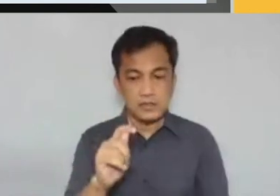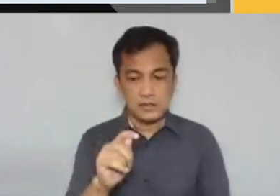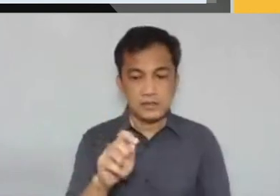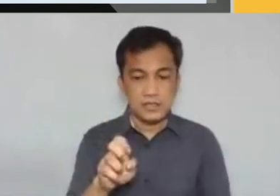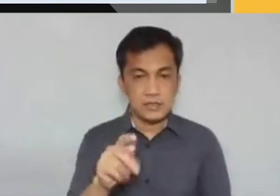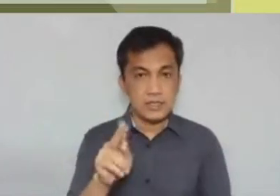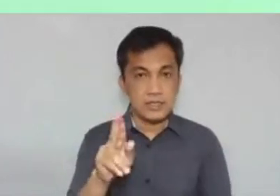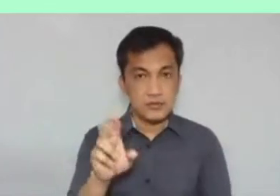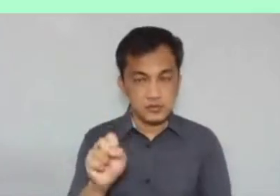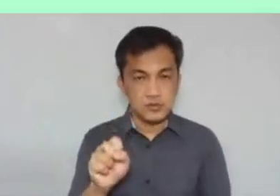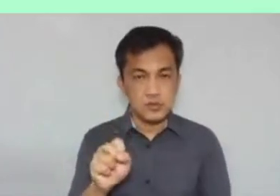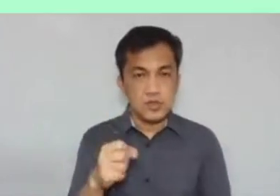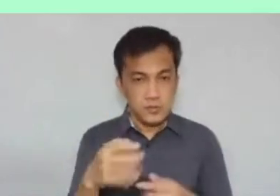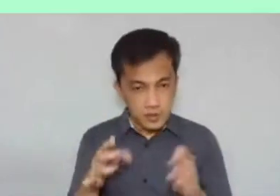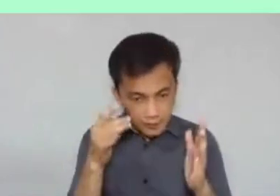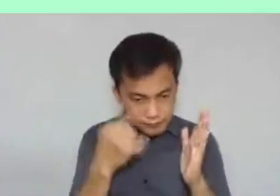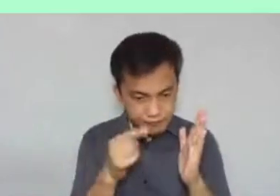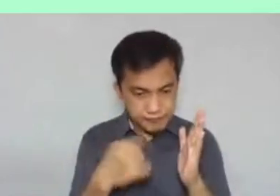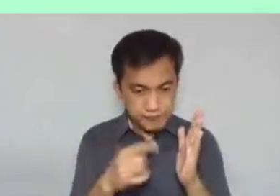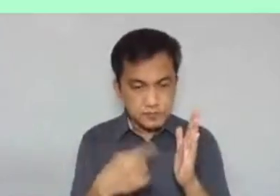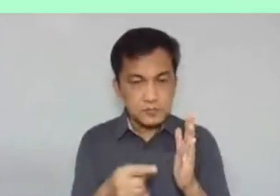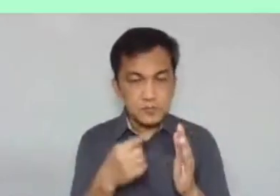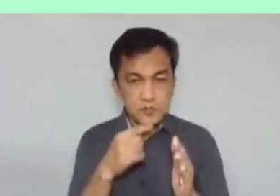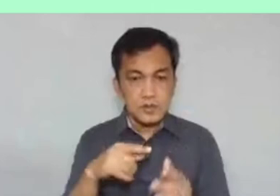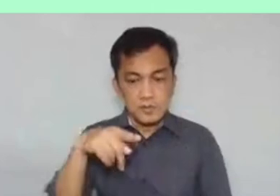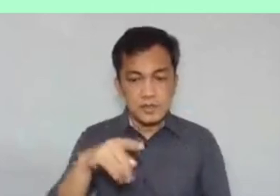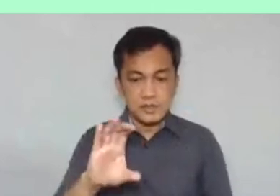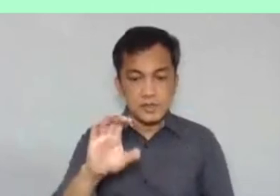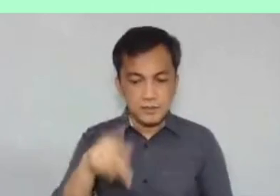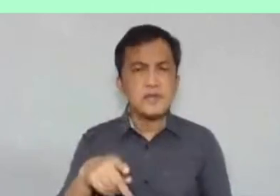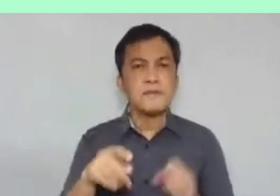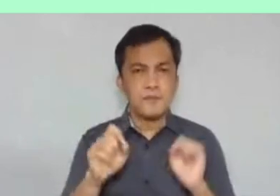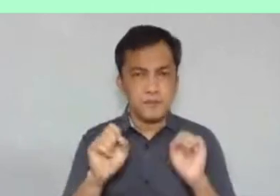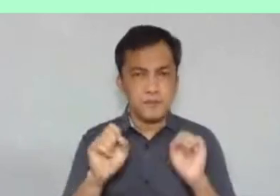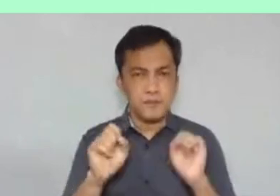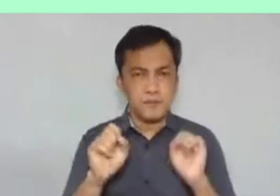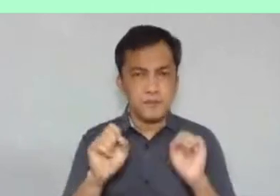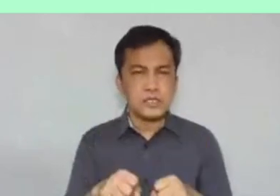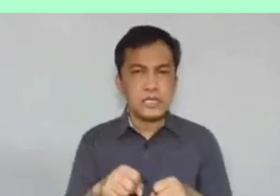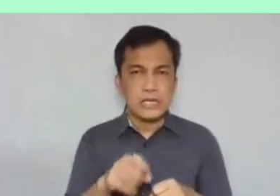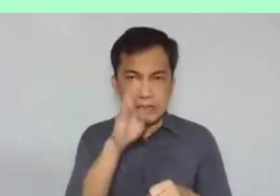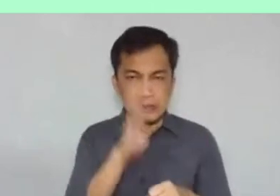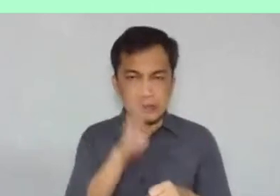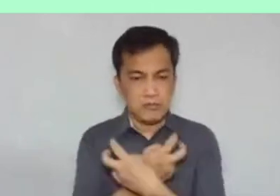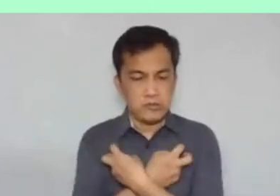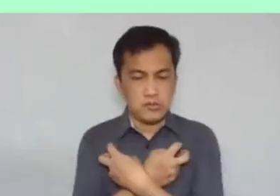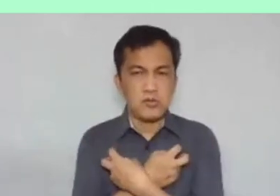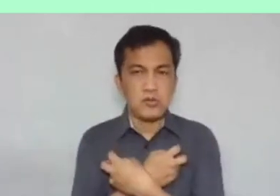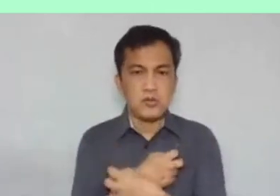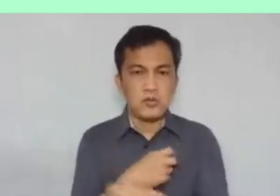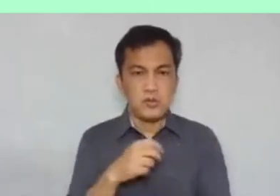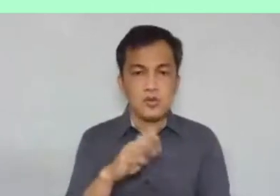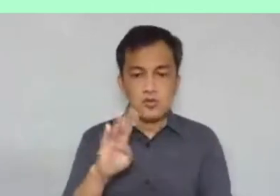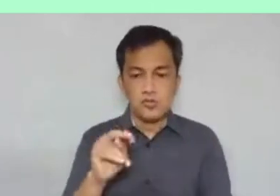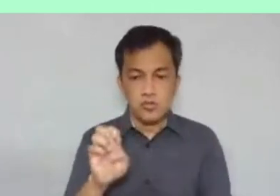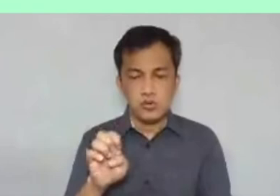Matapos ang pagsusuri, sinabi ng PCP na posibleng nabalian ng buto si Juana sa kaliwang binti at